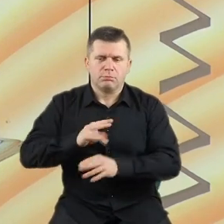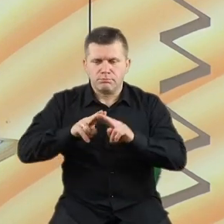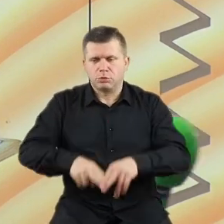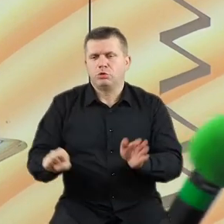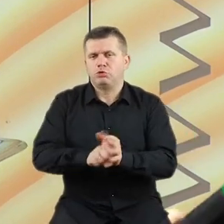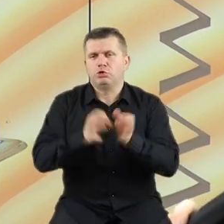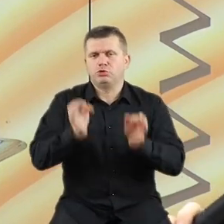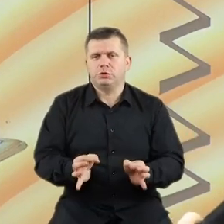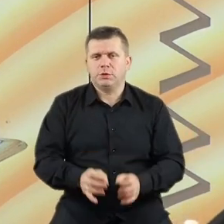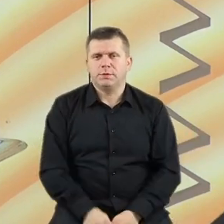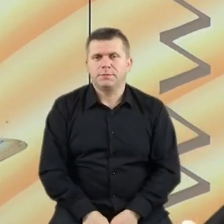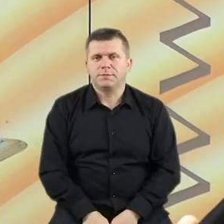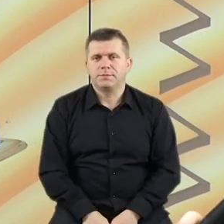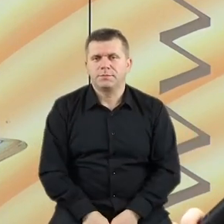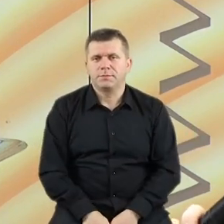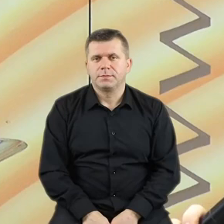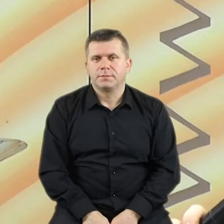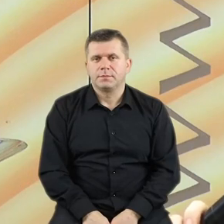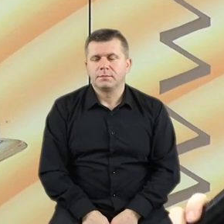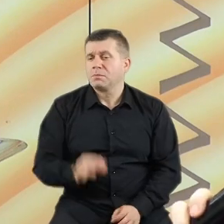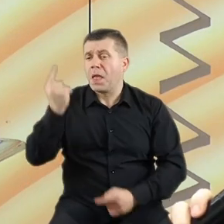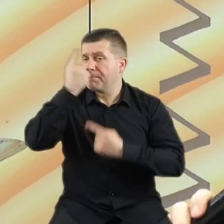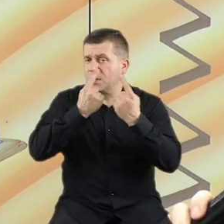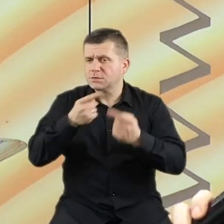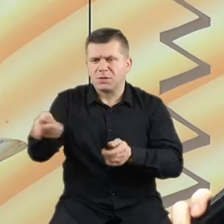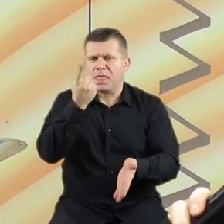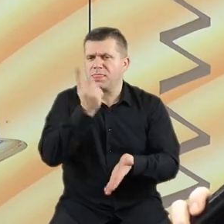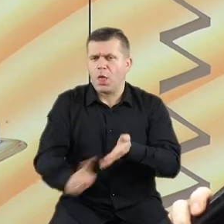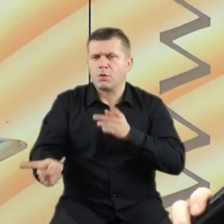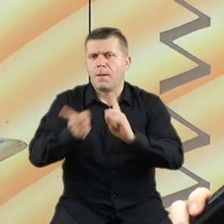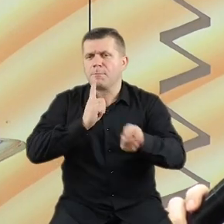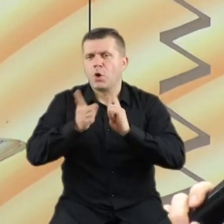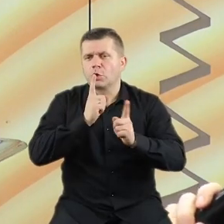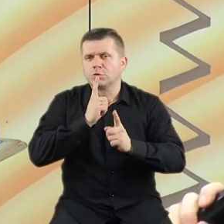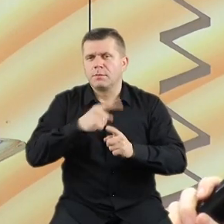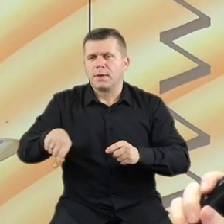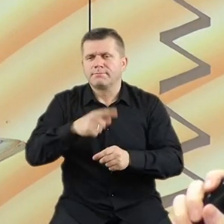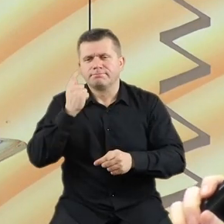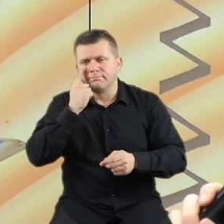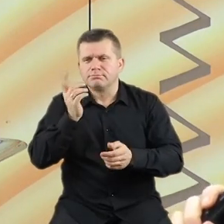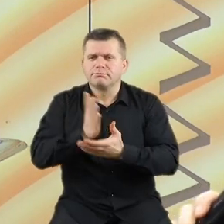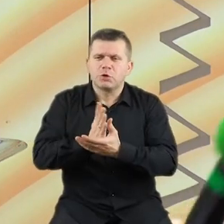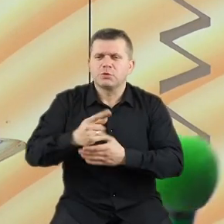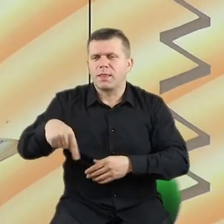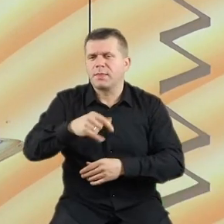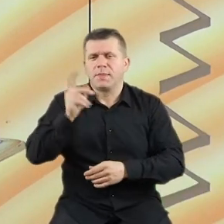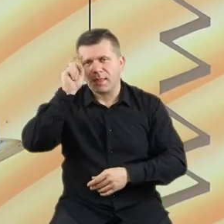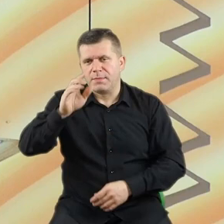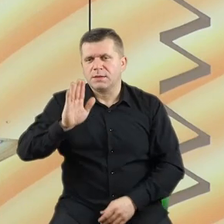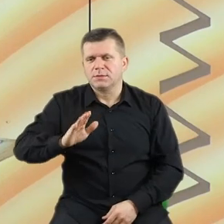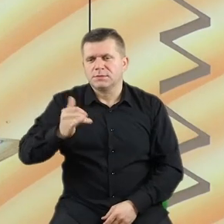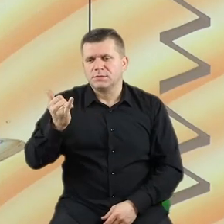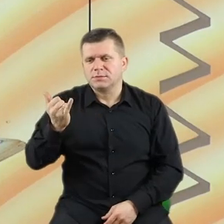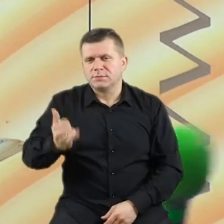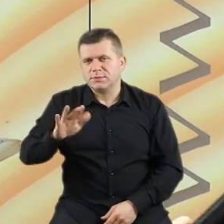dzisiaj. A jak myślisz, dlaczego nie udało ci się porozmawiać z przeciętnym niemieckim dzieckiem? oczywiście